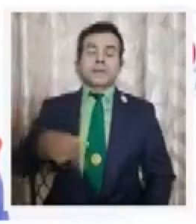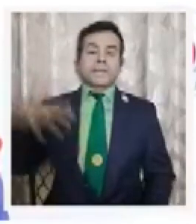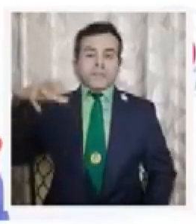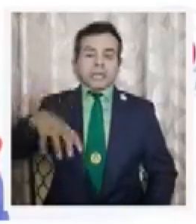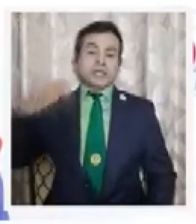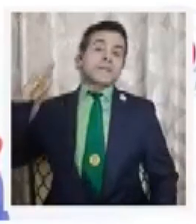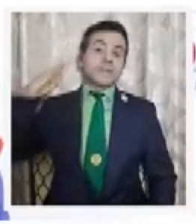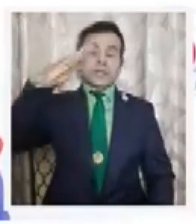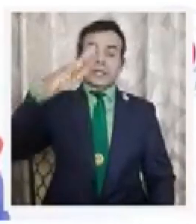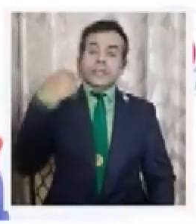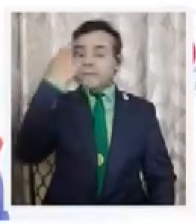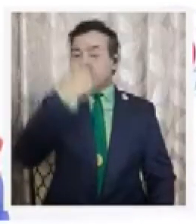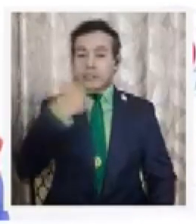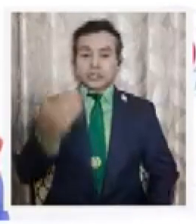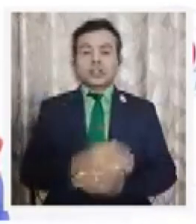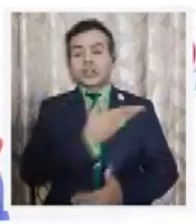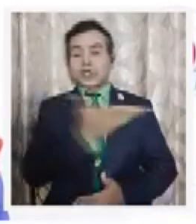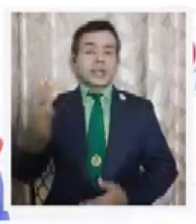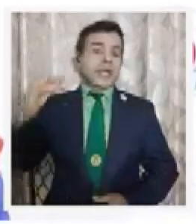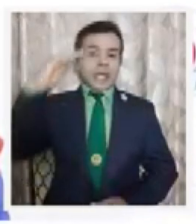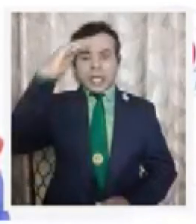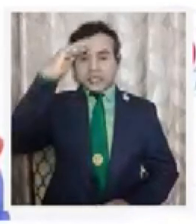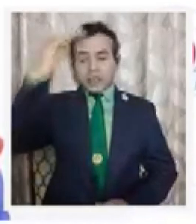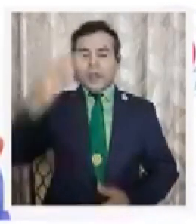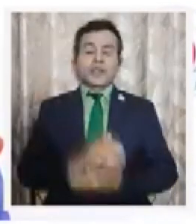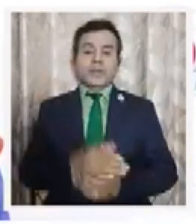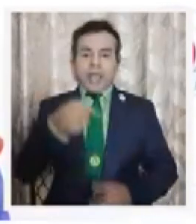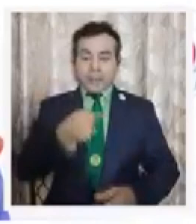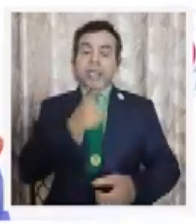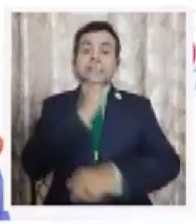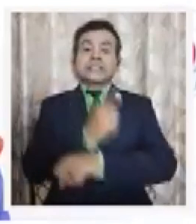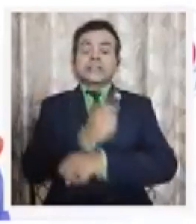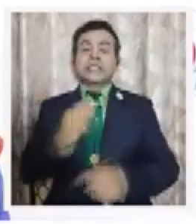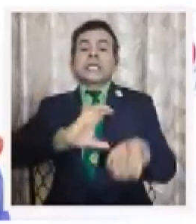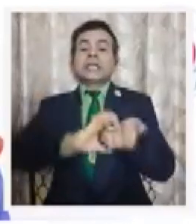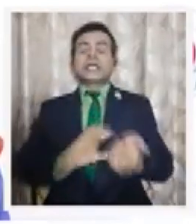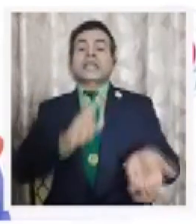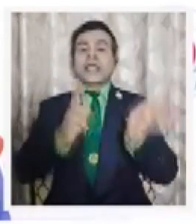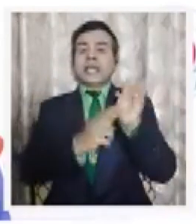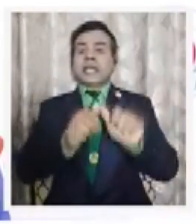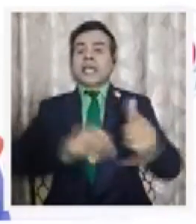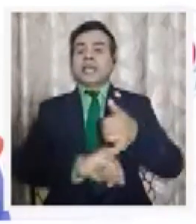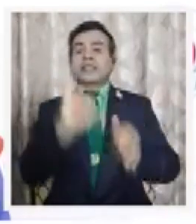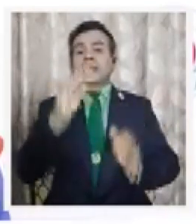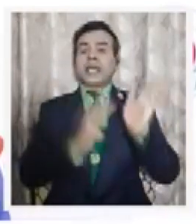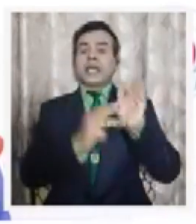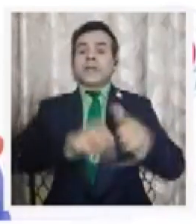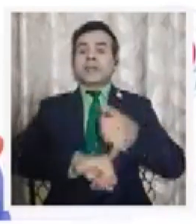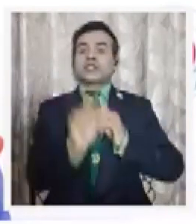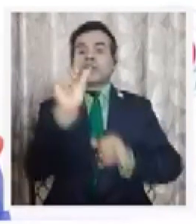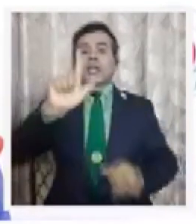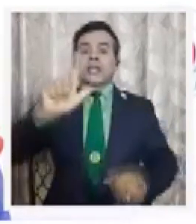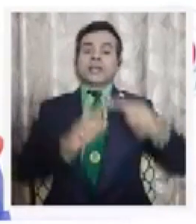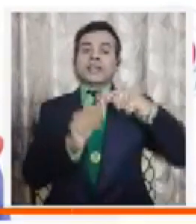প্রিয় সাংবাদিক ভাই ও বোনেরা, সম্মানিত দর্শক শ্রোতাবৃন্দ, দেশবাসী এবং প্রবাসী বাংলাদেশি ভাই ও বোনেরা, আসসালামু আলাইকুম।